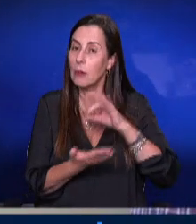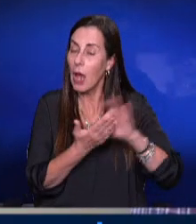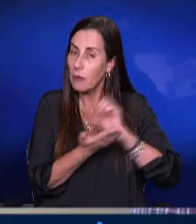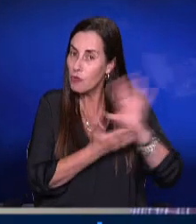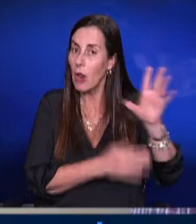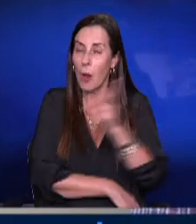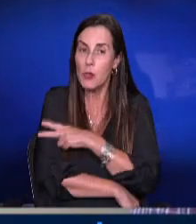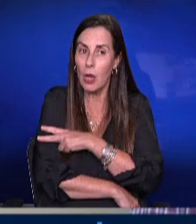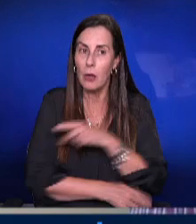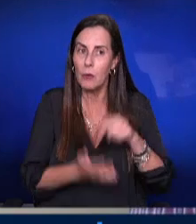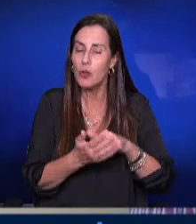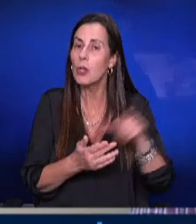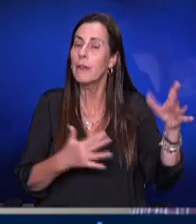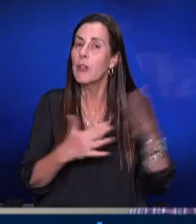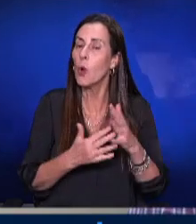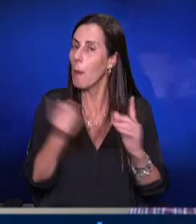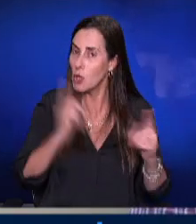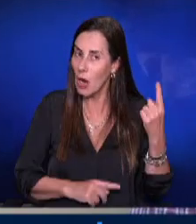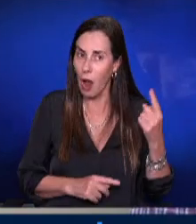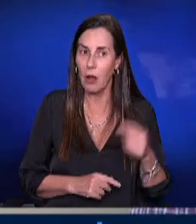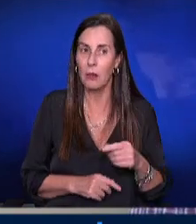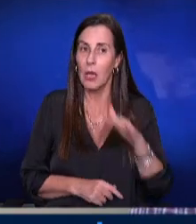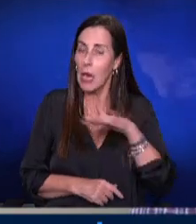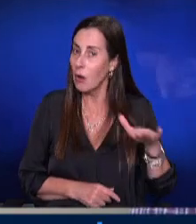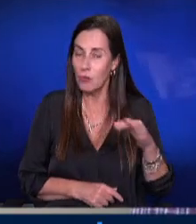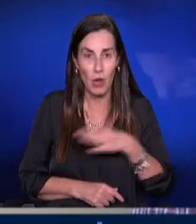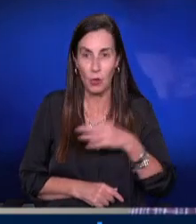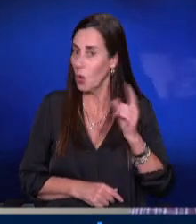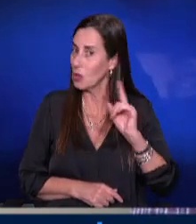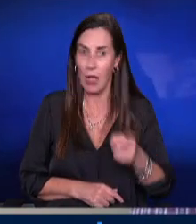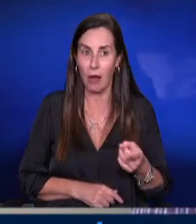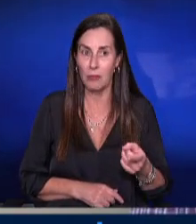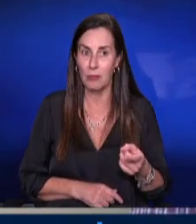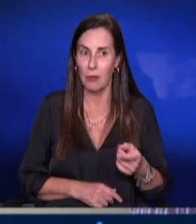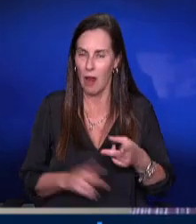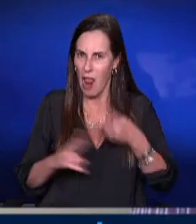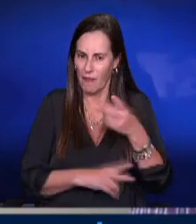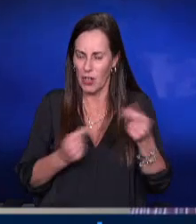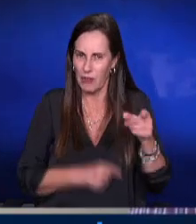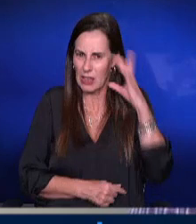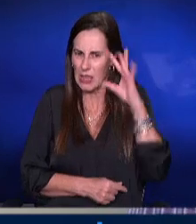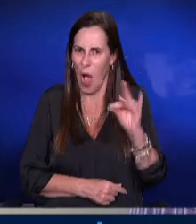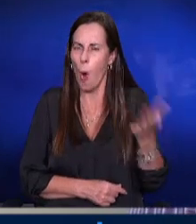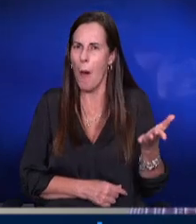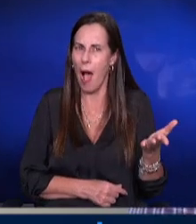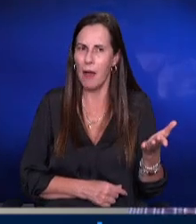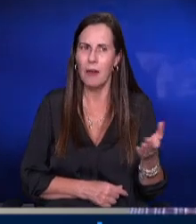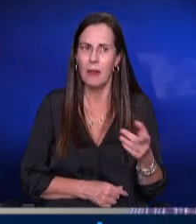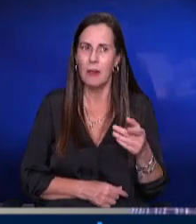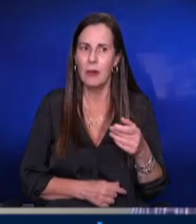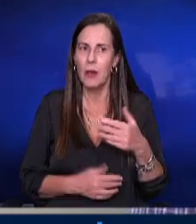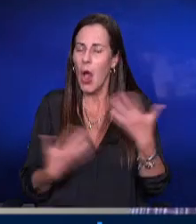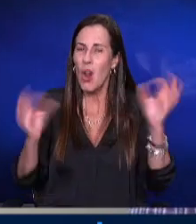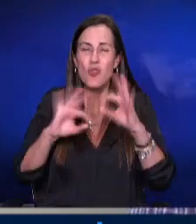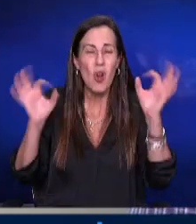למשטרת ישראל כדי שהמקרה הזה יתוחקר. ילדים שלנו לא אמורים לחוות חוויות טראומטיות כאלה, לא